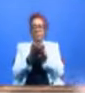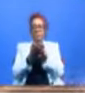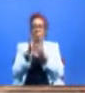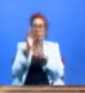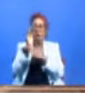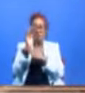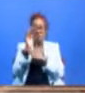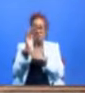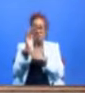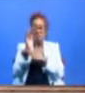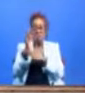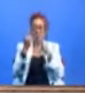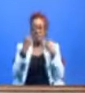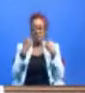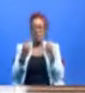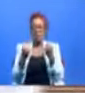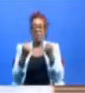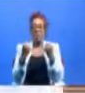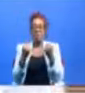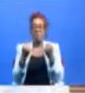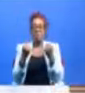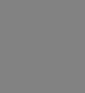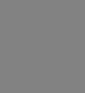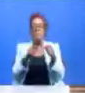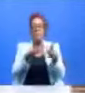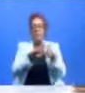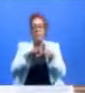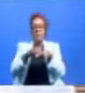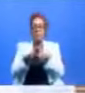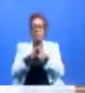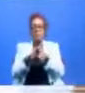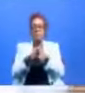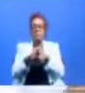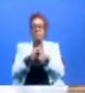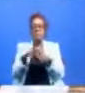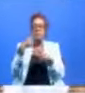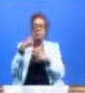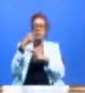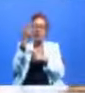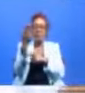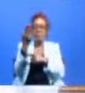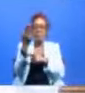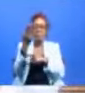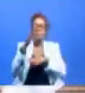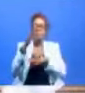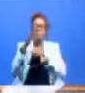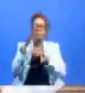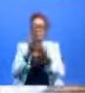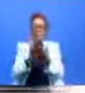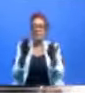asking him for strength. But also, we'll be telling him great things